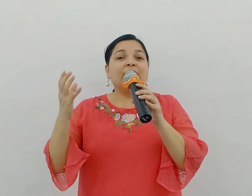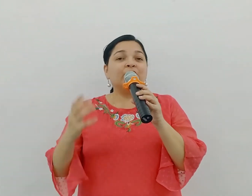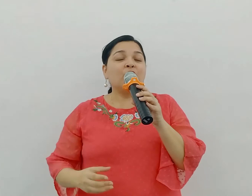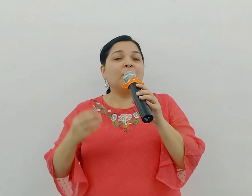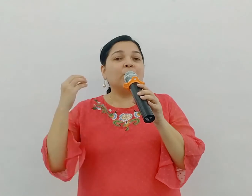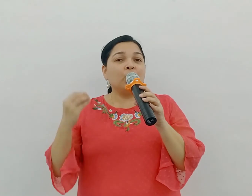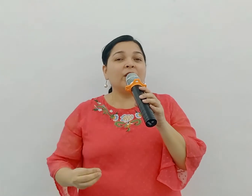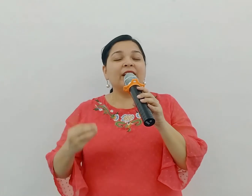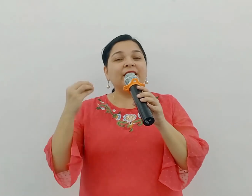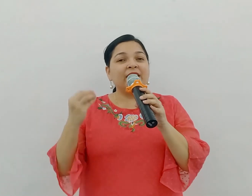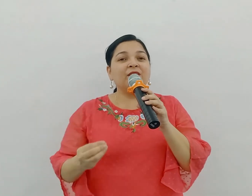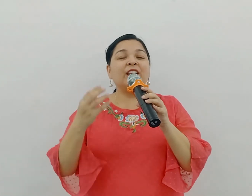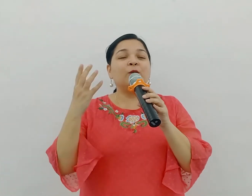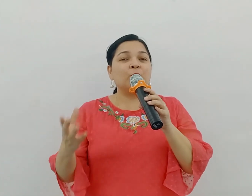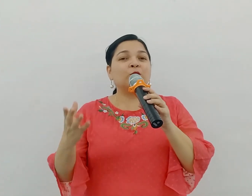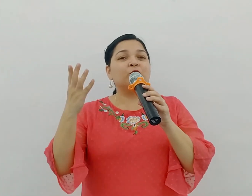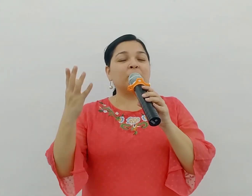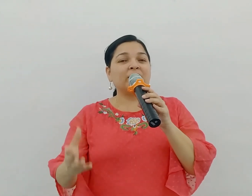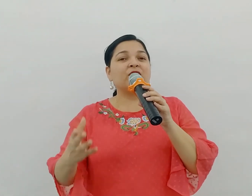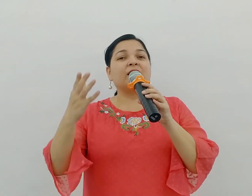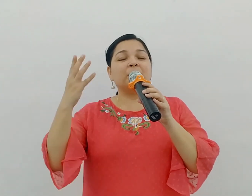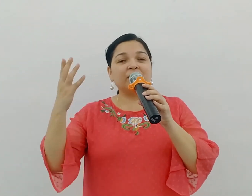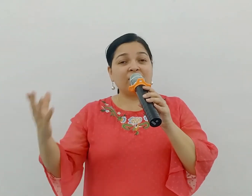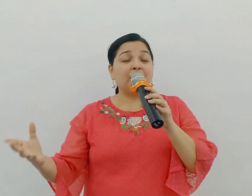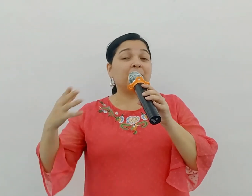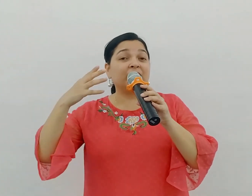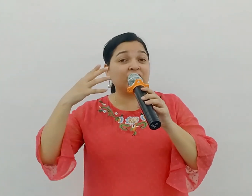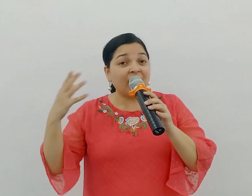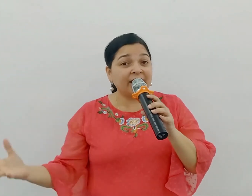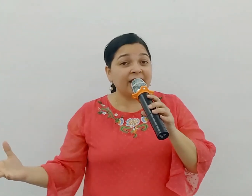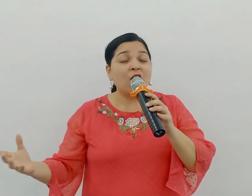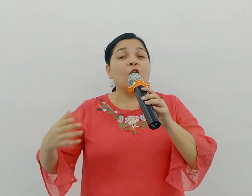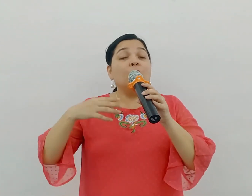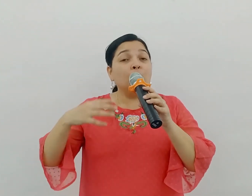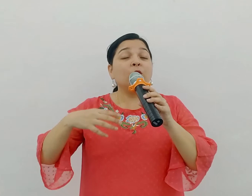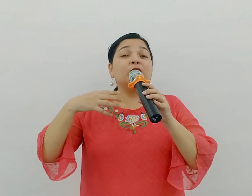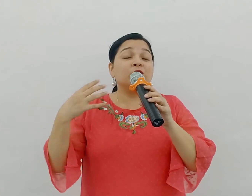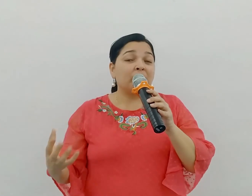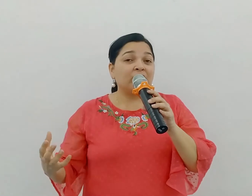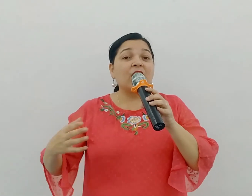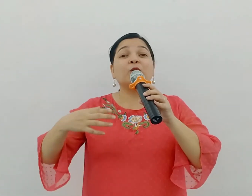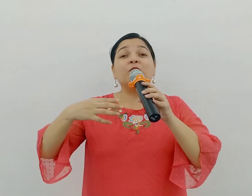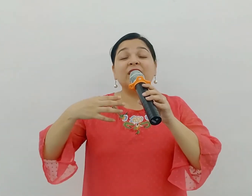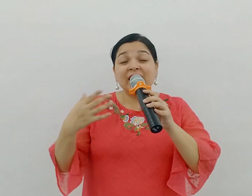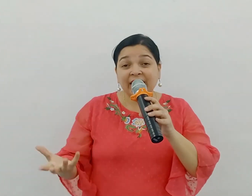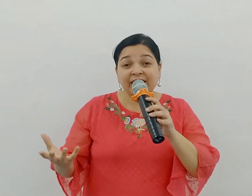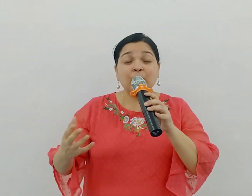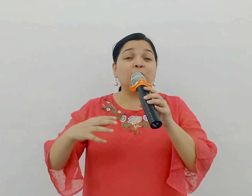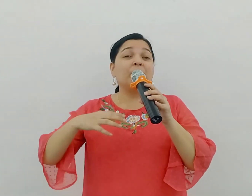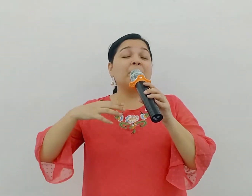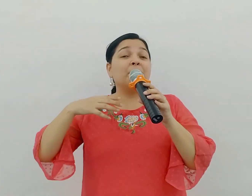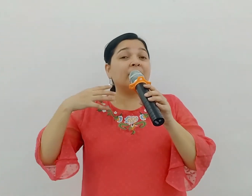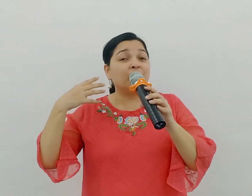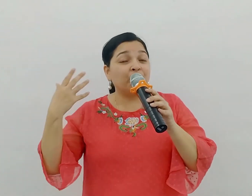देखा कि जब योना ने निनवे के लोगों को सुसमाचार का वहां पर प्रचार किया, लोगों ने सुसमाचार को ग्रहण